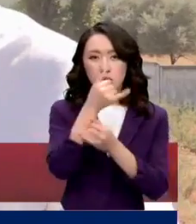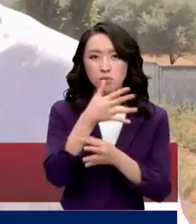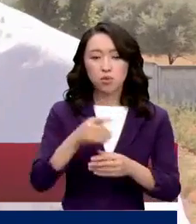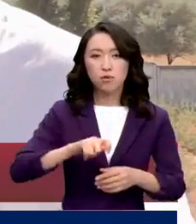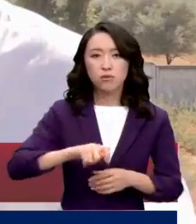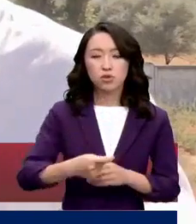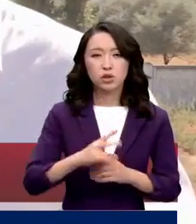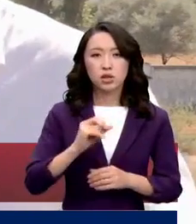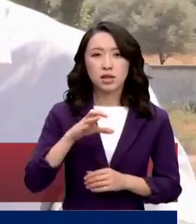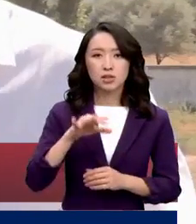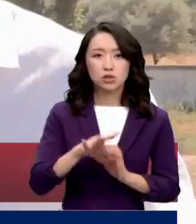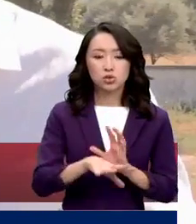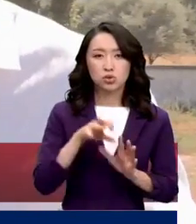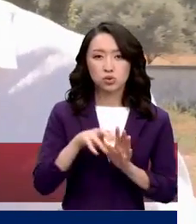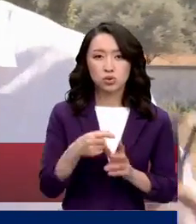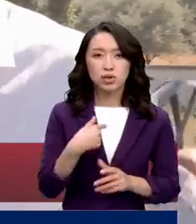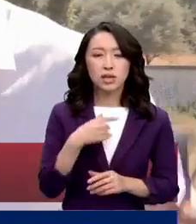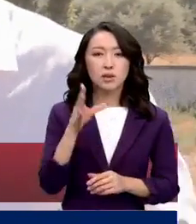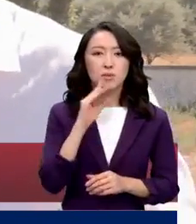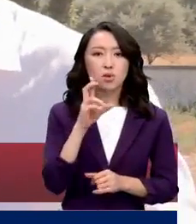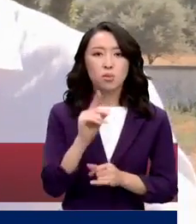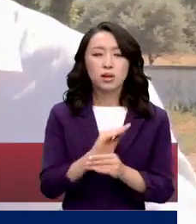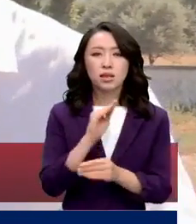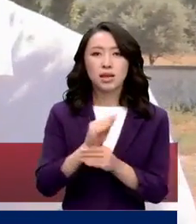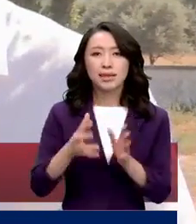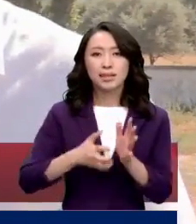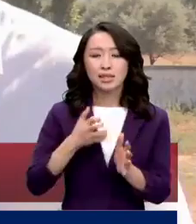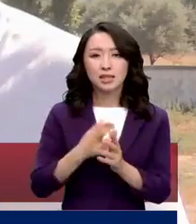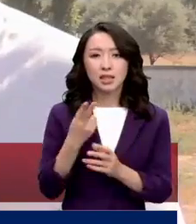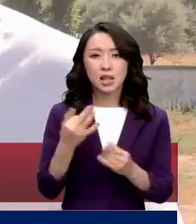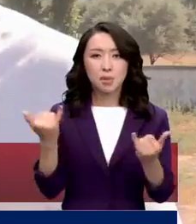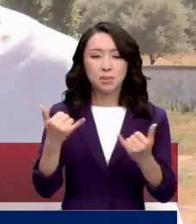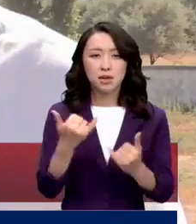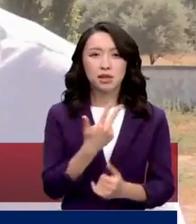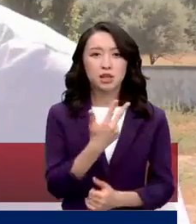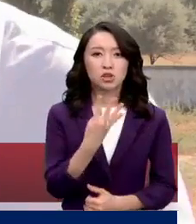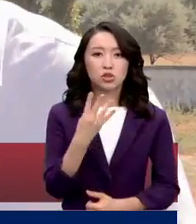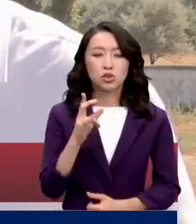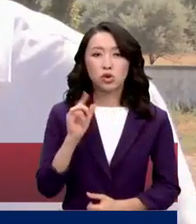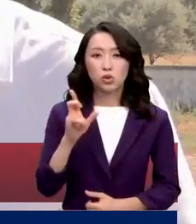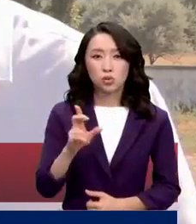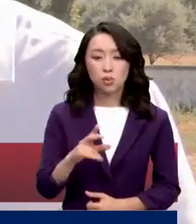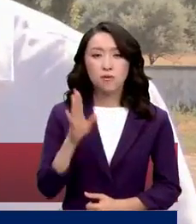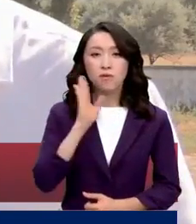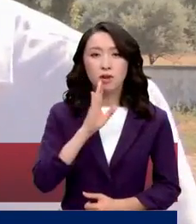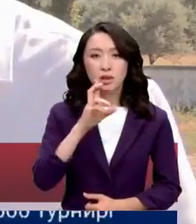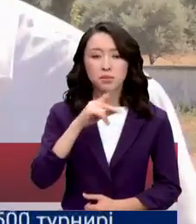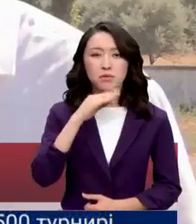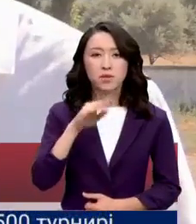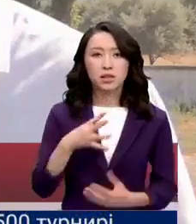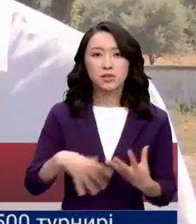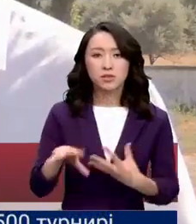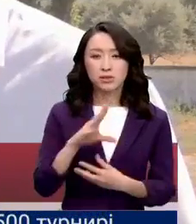включить насосную станцию Кызылсу. Я мог бы добавить недостающие для полива 3-4 куба, тогда воды хватило бы